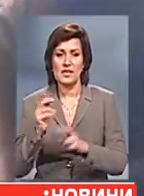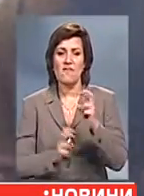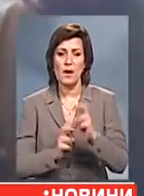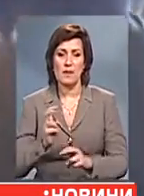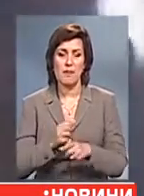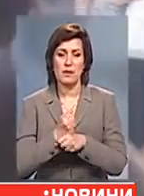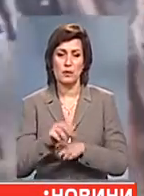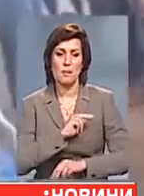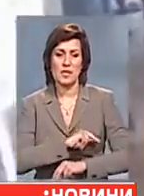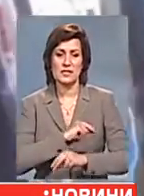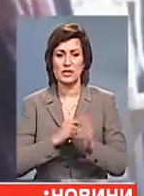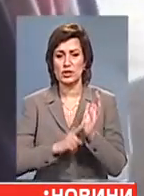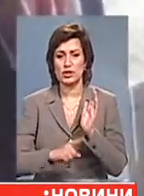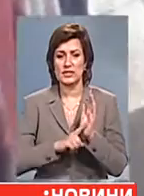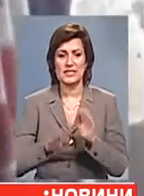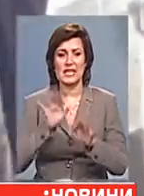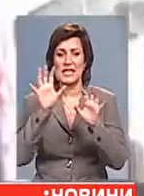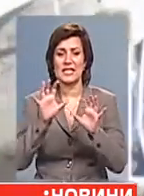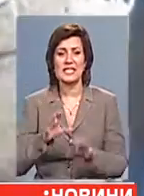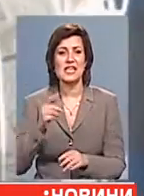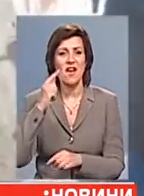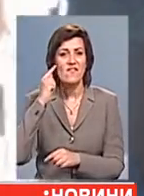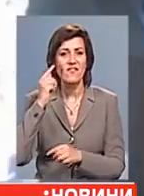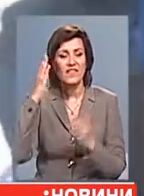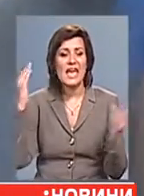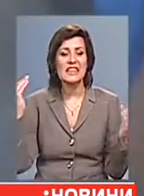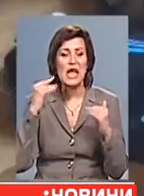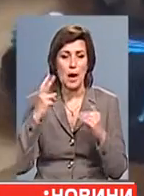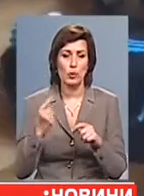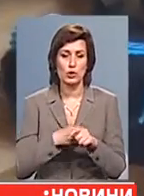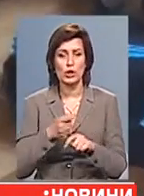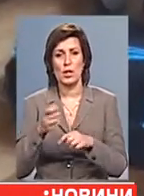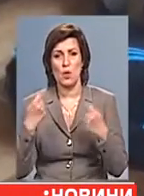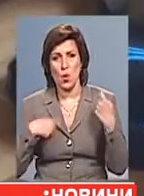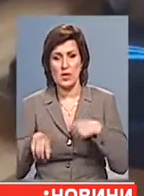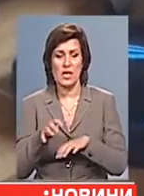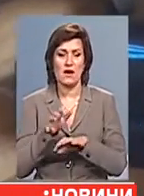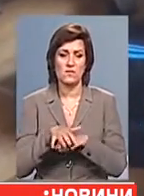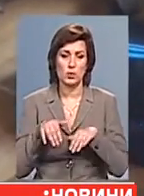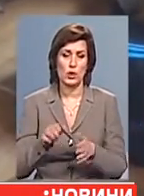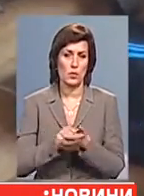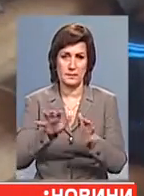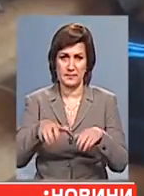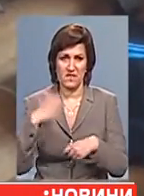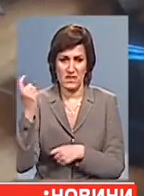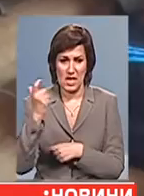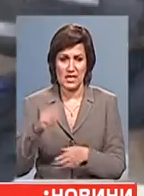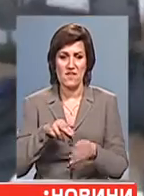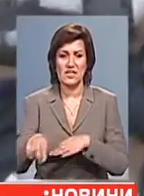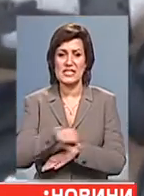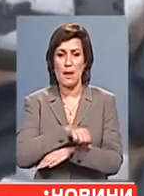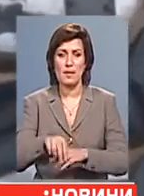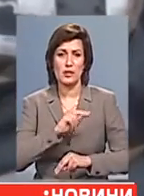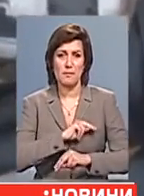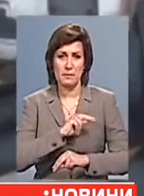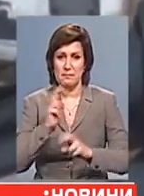фабриках примусово працювали 60 нелегалів із В'єтнаму. Шили одяг і взуття. Документи в них забирали власники. Вийти за межі підприємства